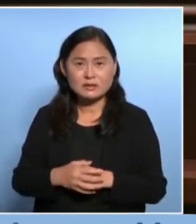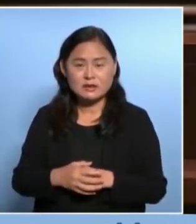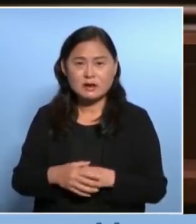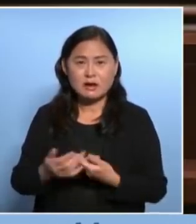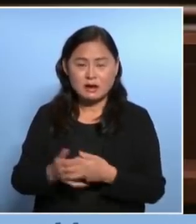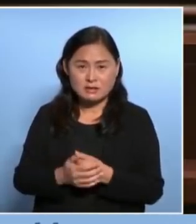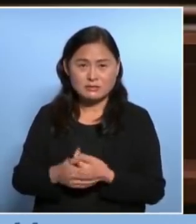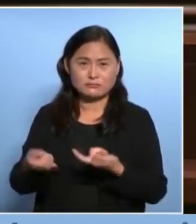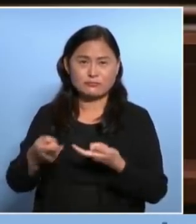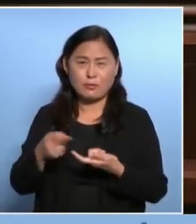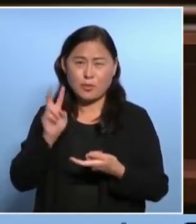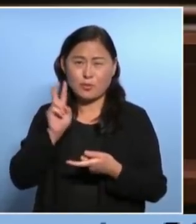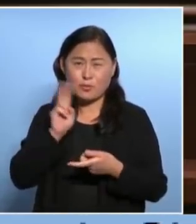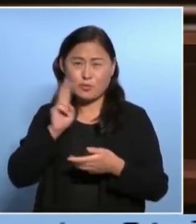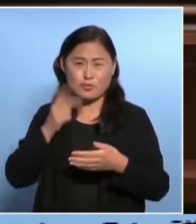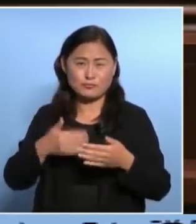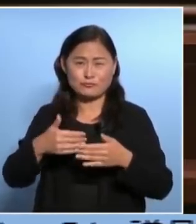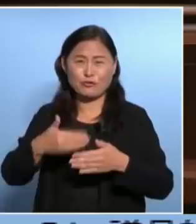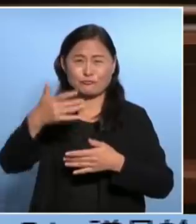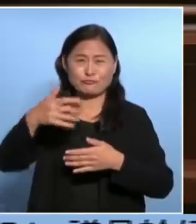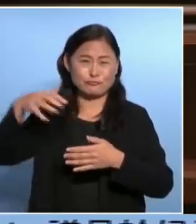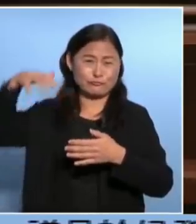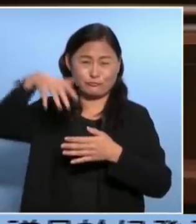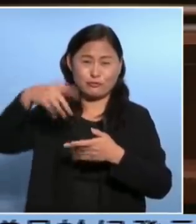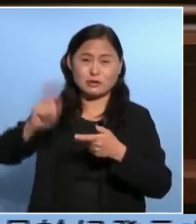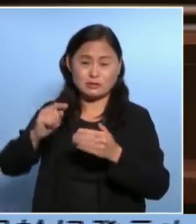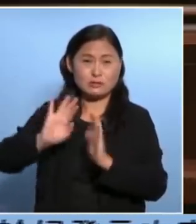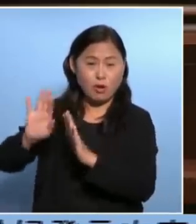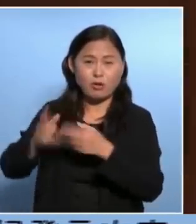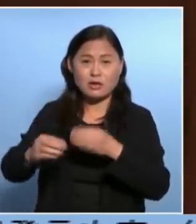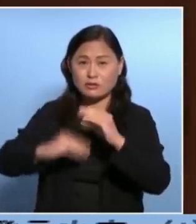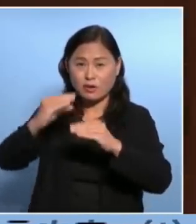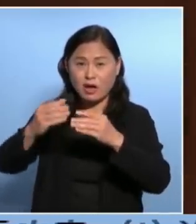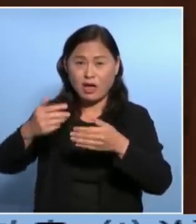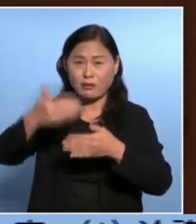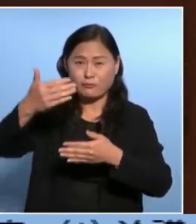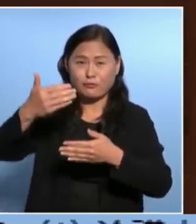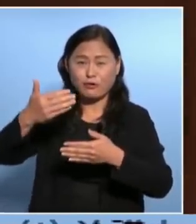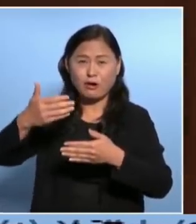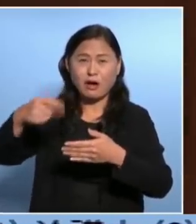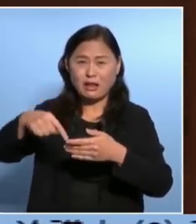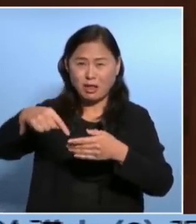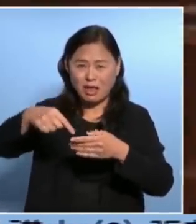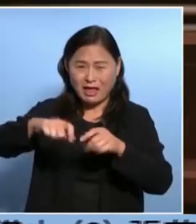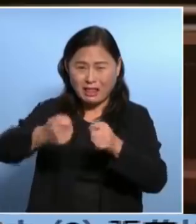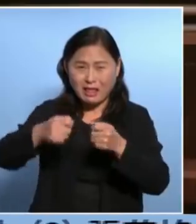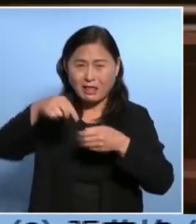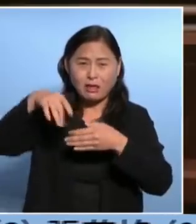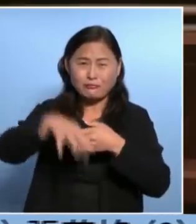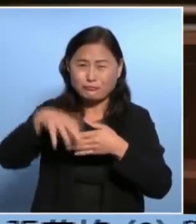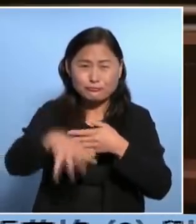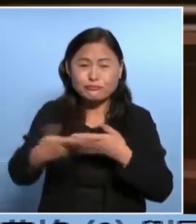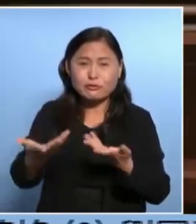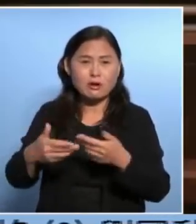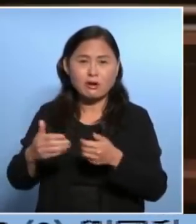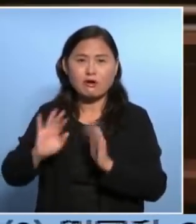條堤壩，但係入面。那條堤壩仍然有缺口的， 怎防都沒辦法。你現